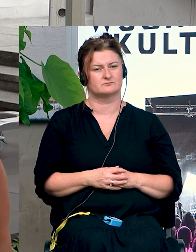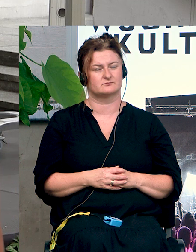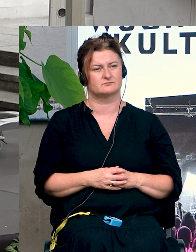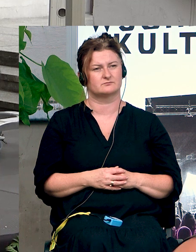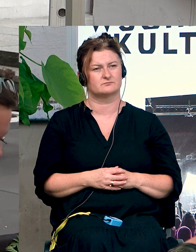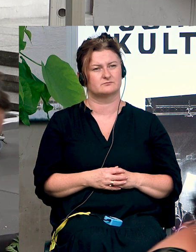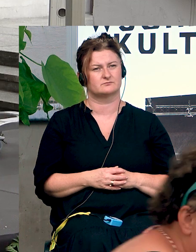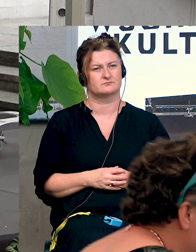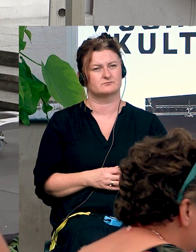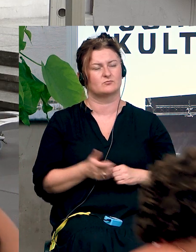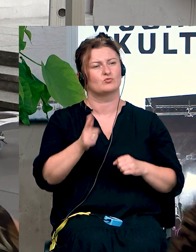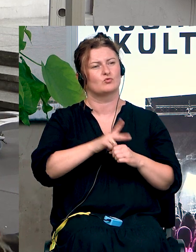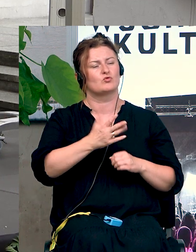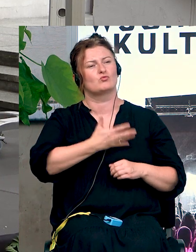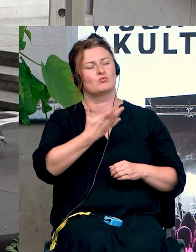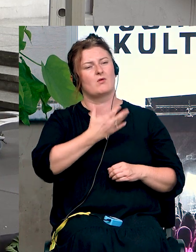A w której roli czujesz się najlepiej?